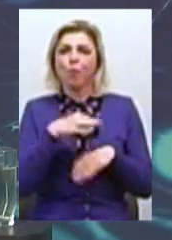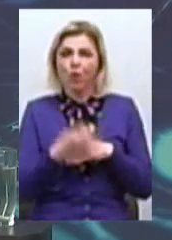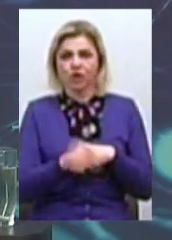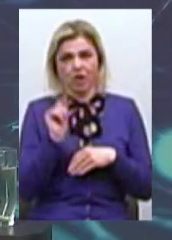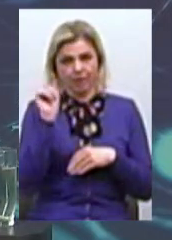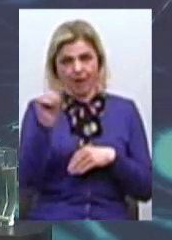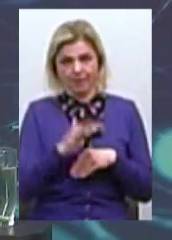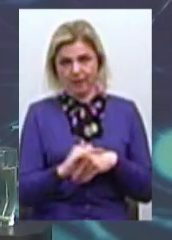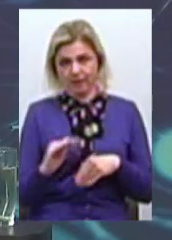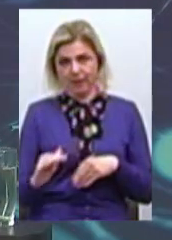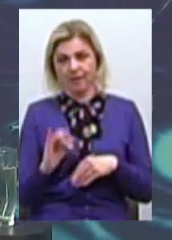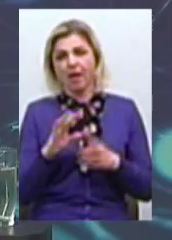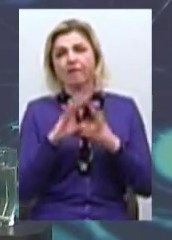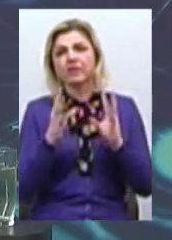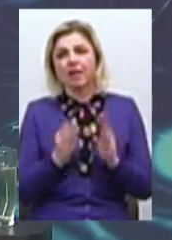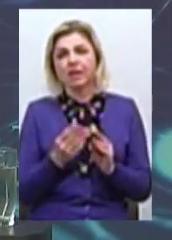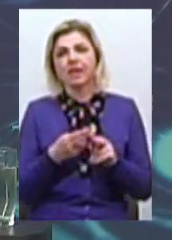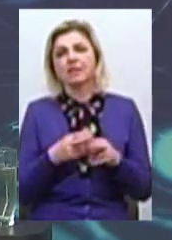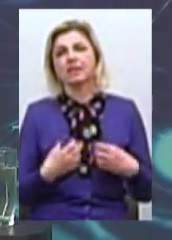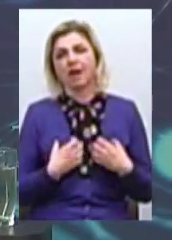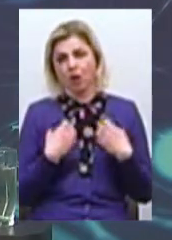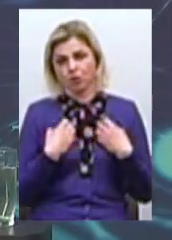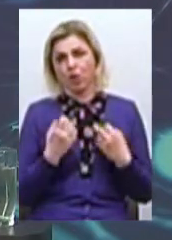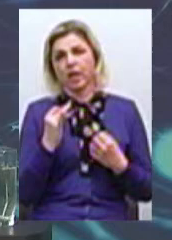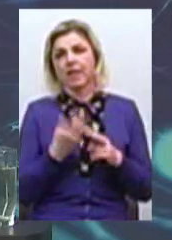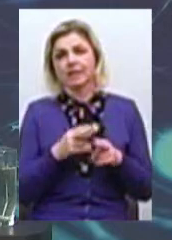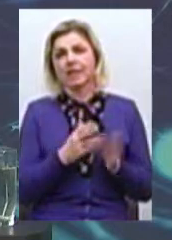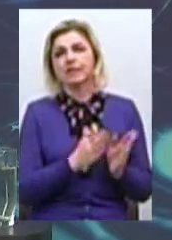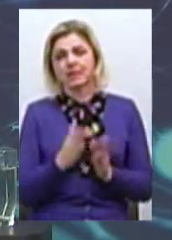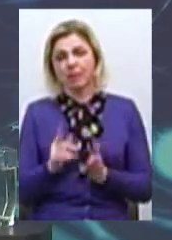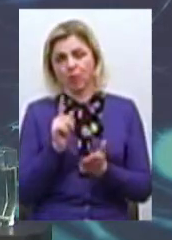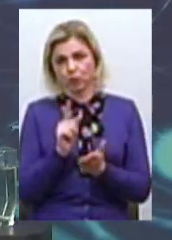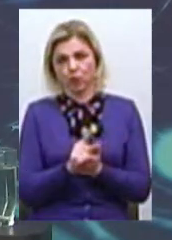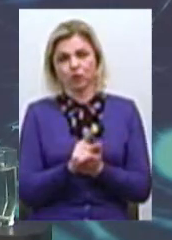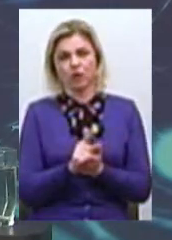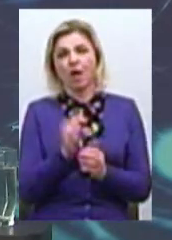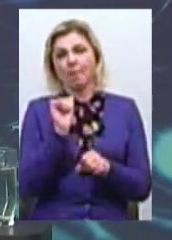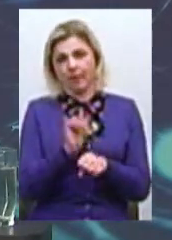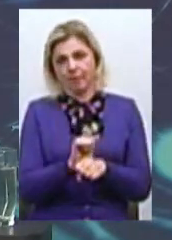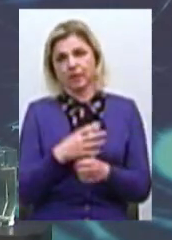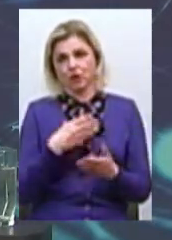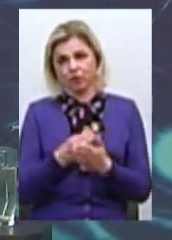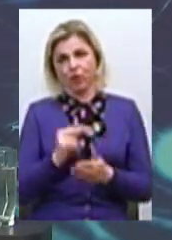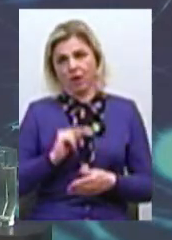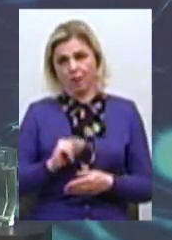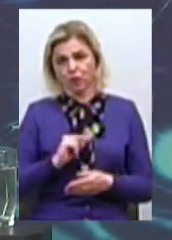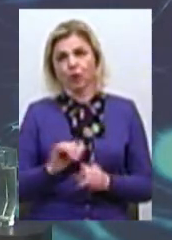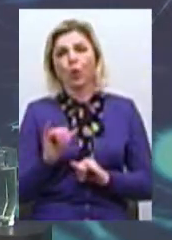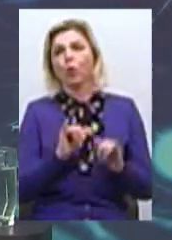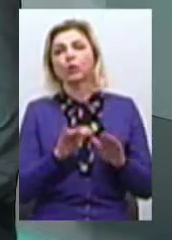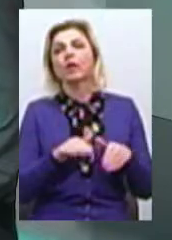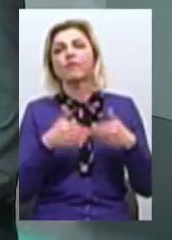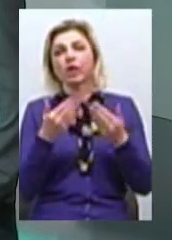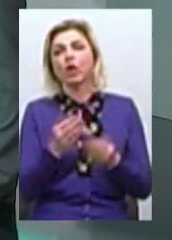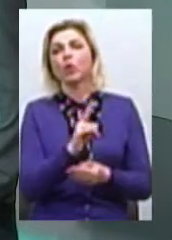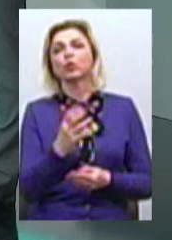І взагалі це страшно. І сьогодні ця система повинна припинити своє існування. Куди має звертатися людина, яка